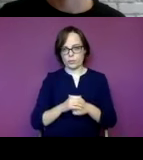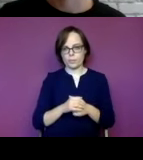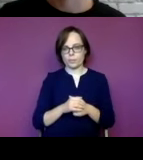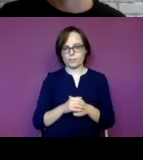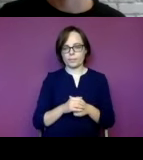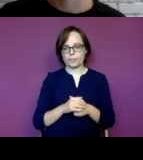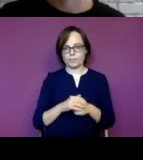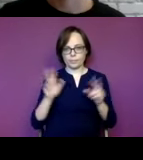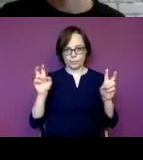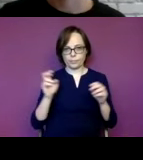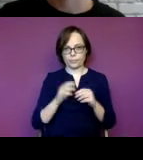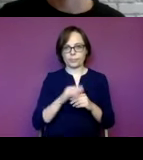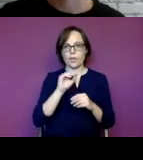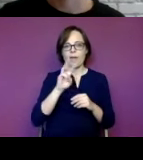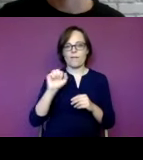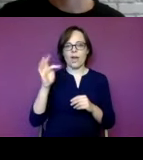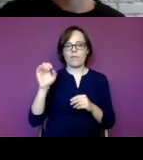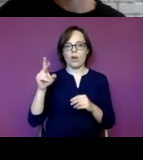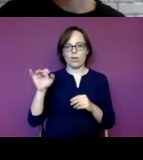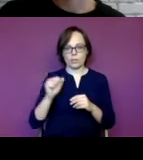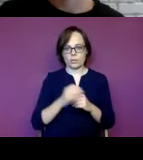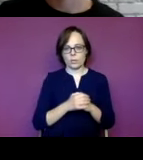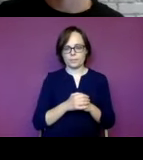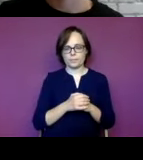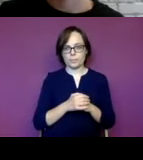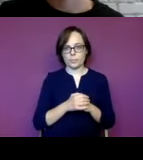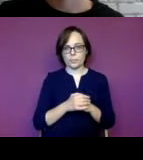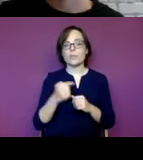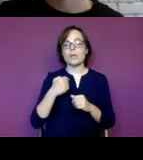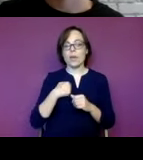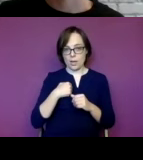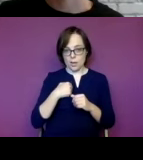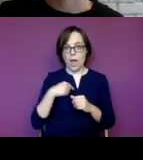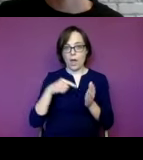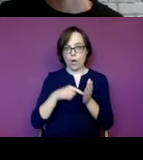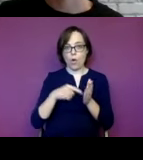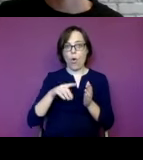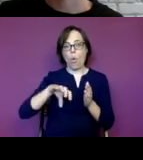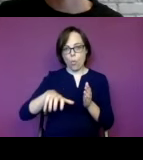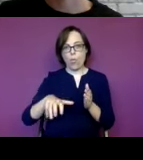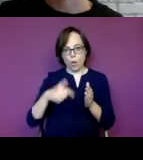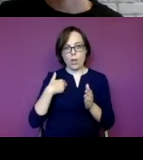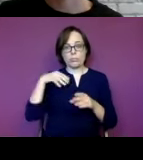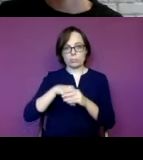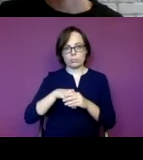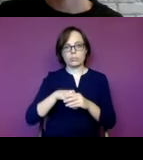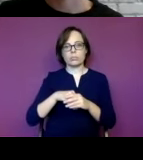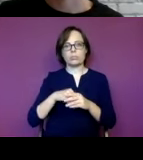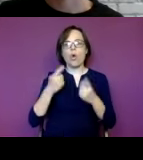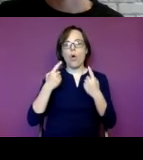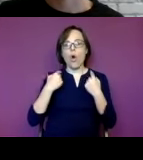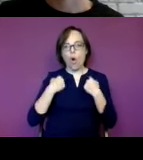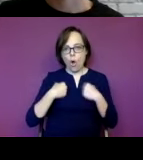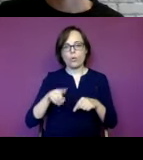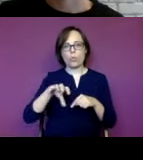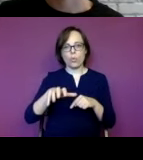przeczytam. Ewa Twardowska. Otóż to jestem z tej grupy, czyli grupy osób, które wróciły na wieś. I się tu po cichu bulwersuje, że